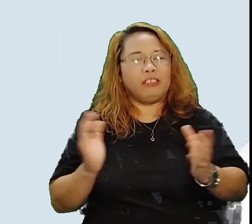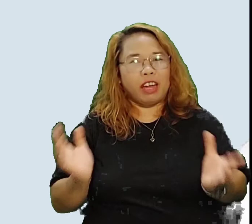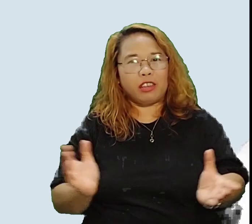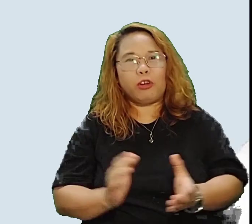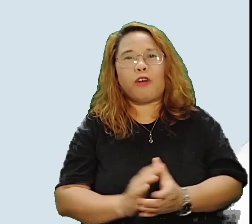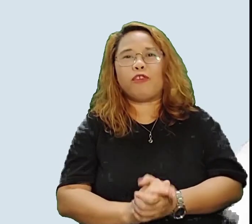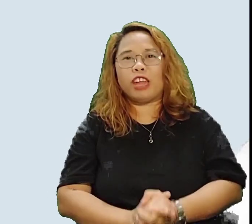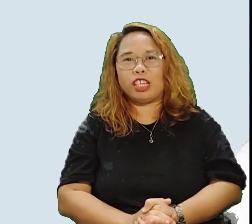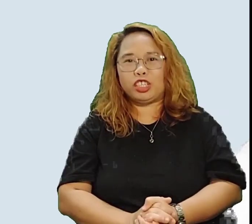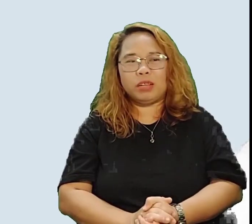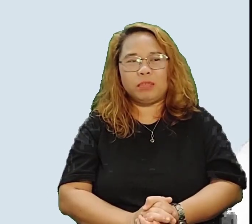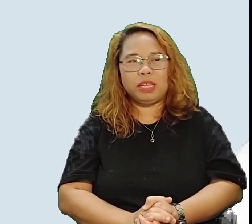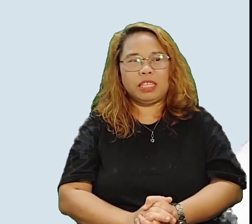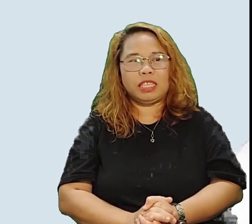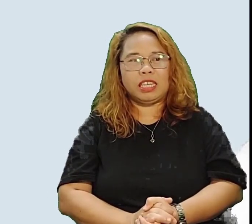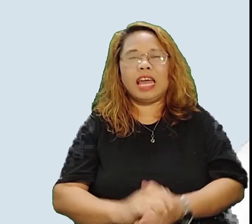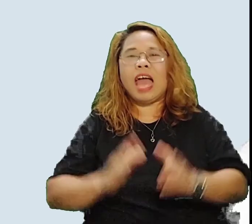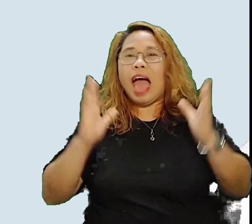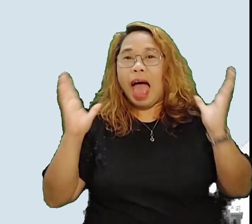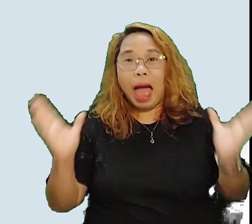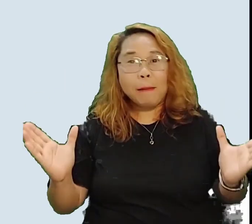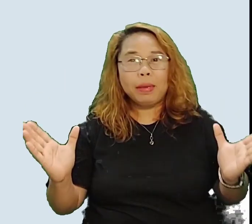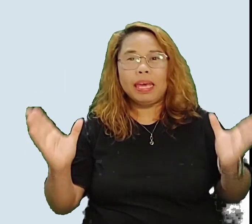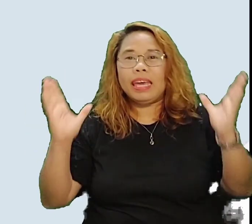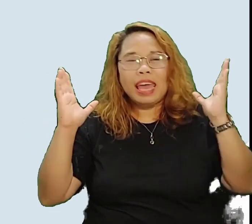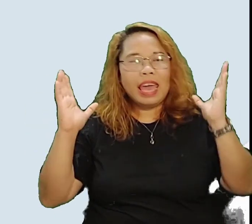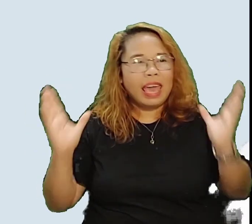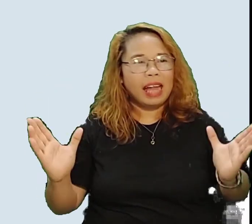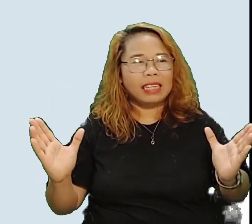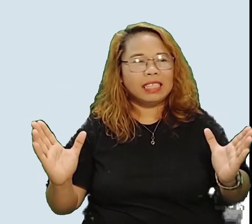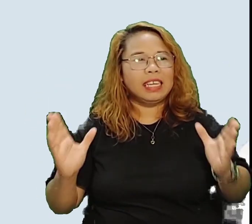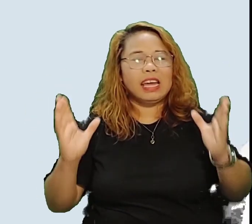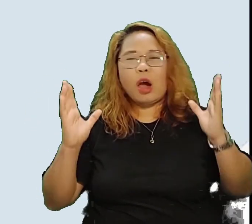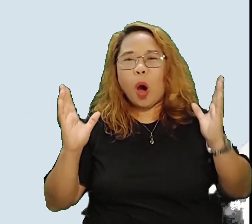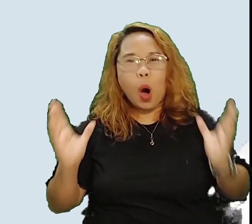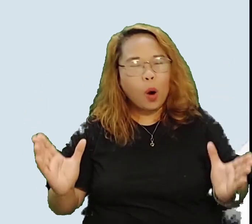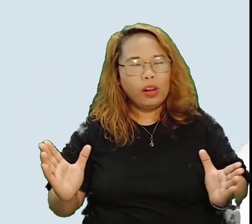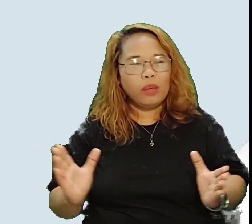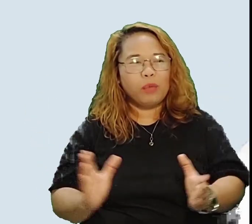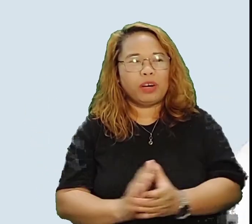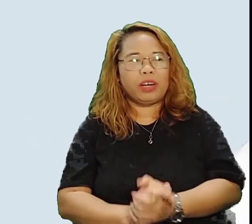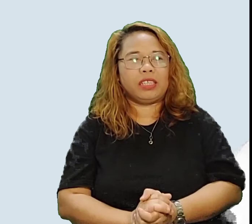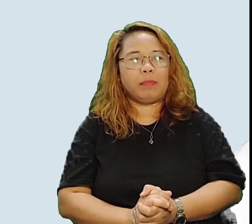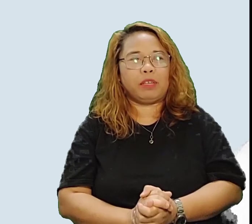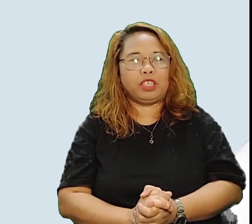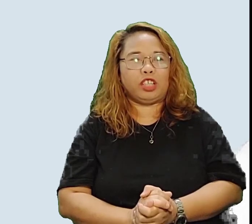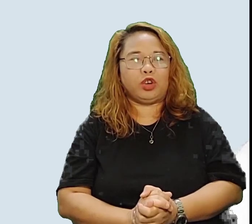Malikdem, Director of Connectional Ministries. Happy, healthy,